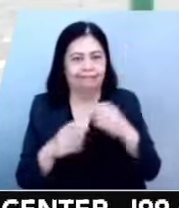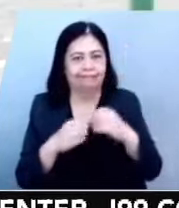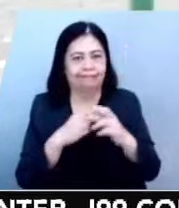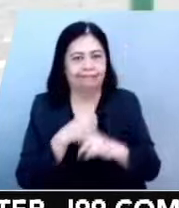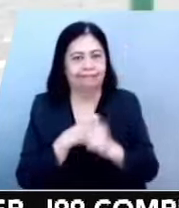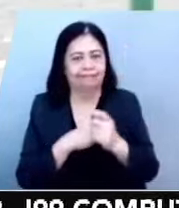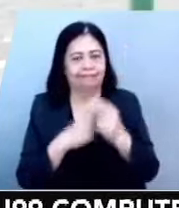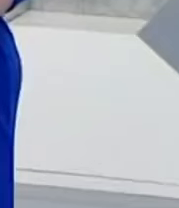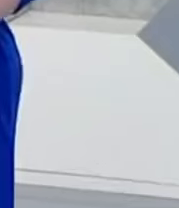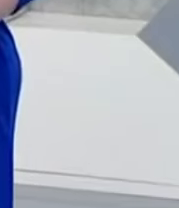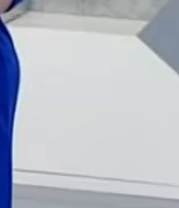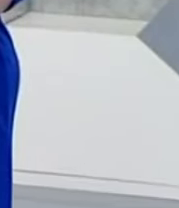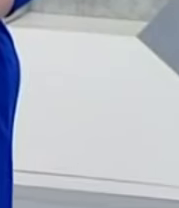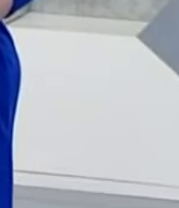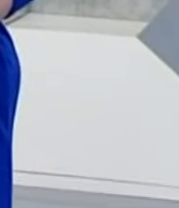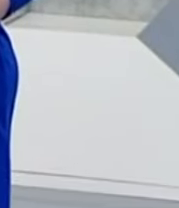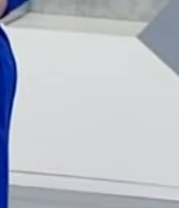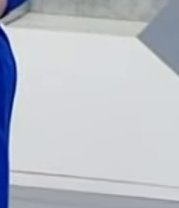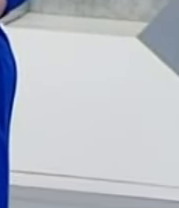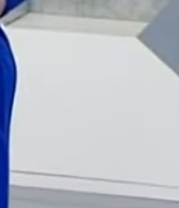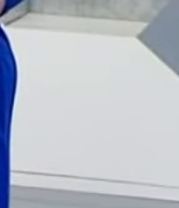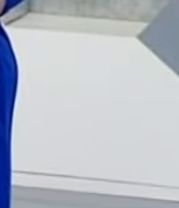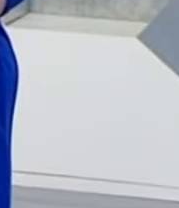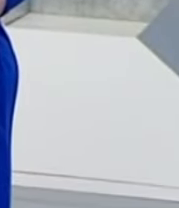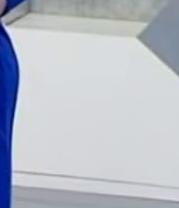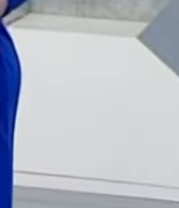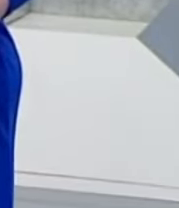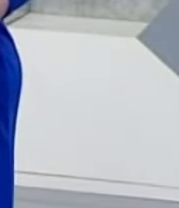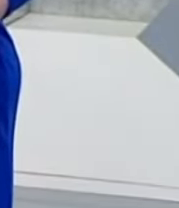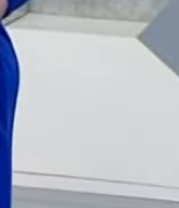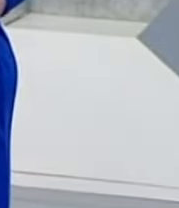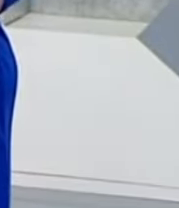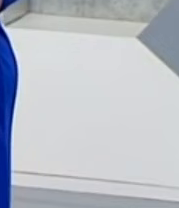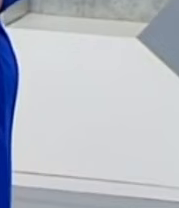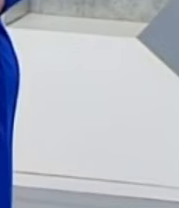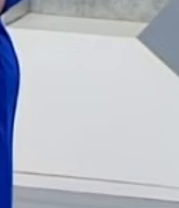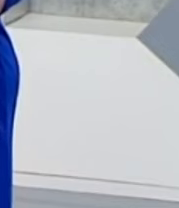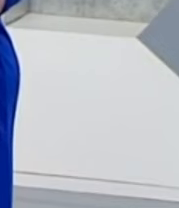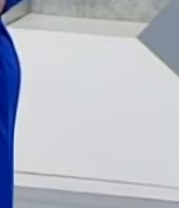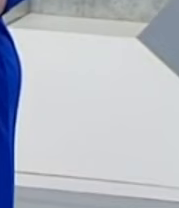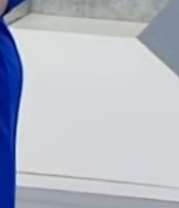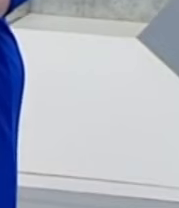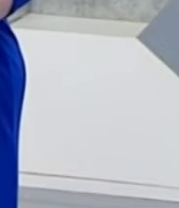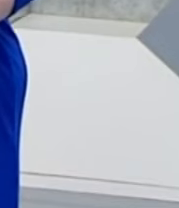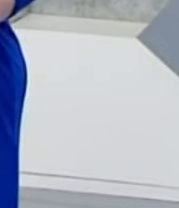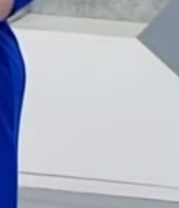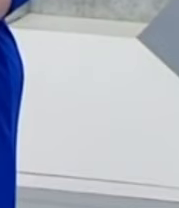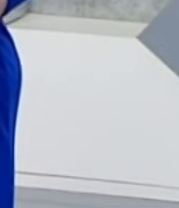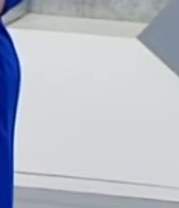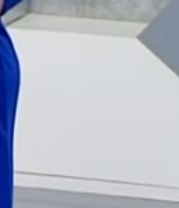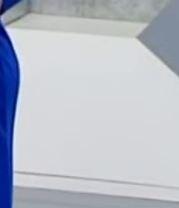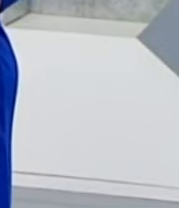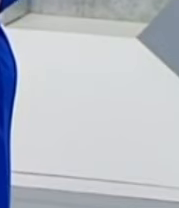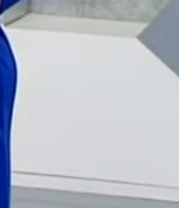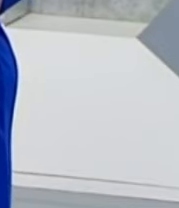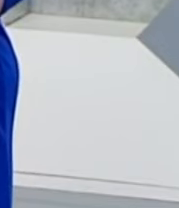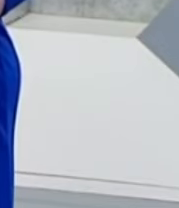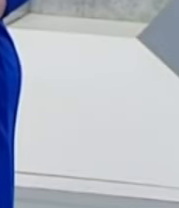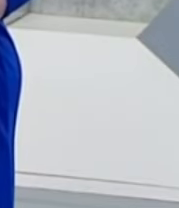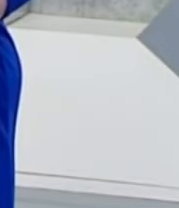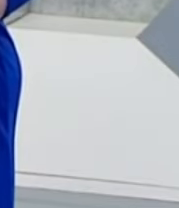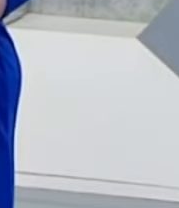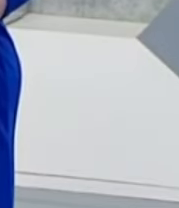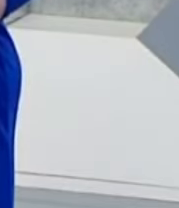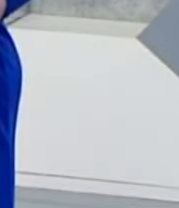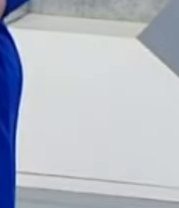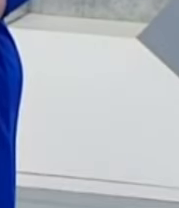Balitang Bisdak. Kapuso, para sa mga maiinit na balita, mag-subscribe sa GMA Integrated News sa YouTube. Sa mga kapuso